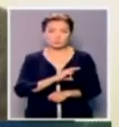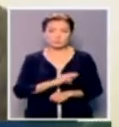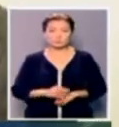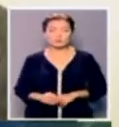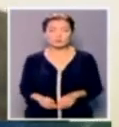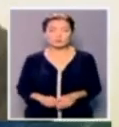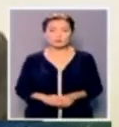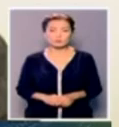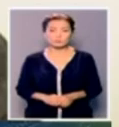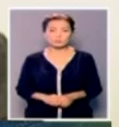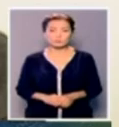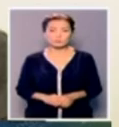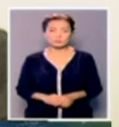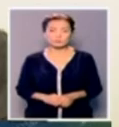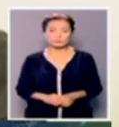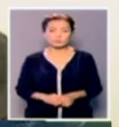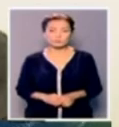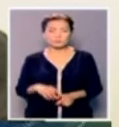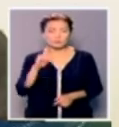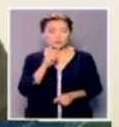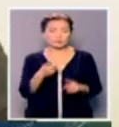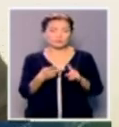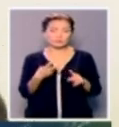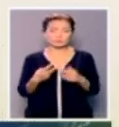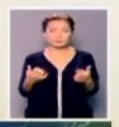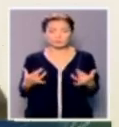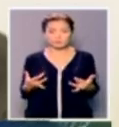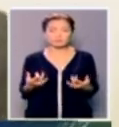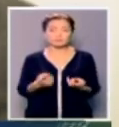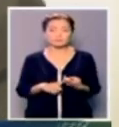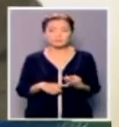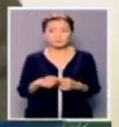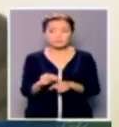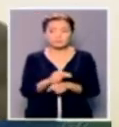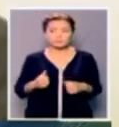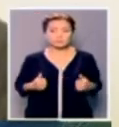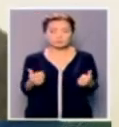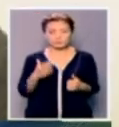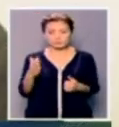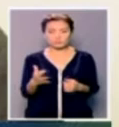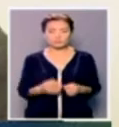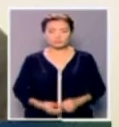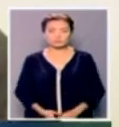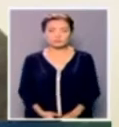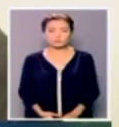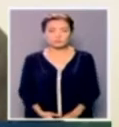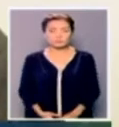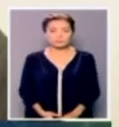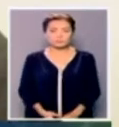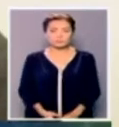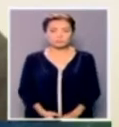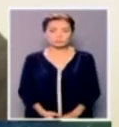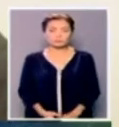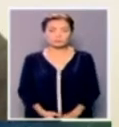ал екіншісі қосымша тұр. Әзірге қажеттілік туындап отырған жоқ, бірақ жалпы бұнымен шектелмейміз. Жасамай